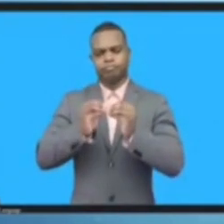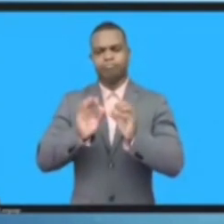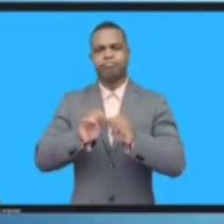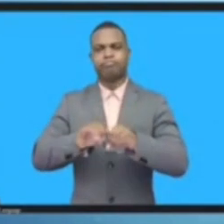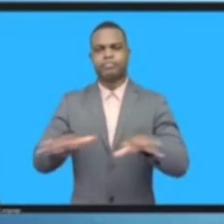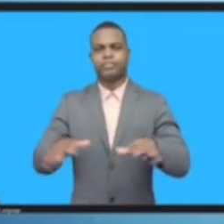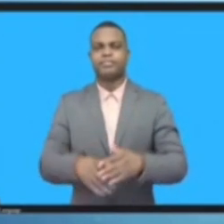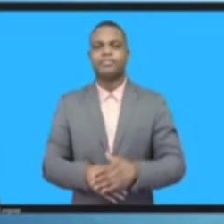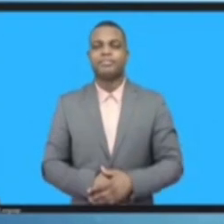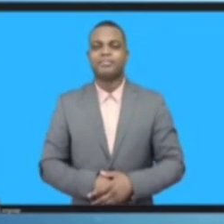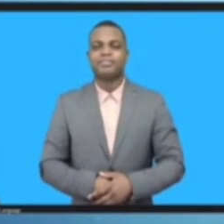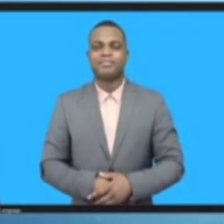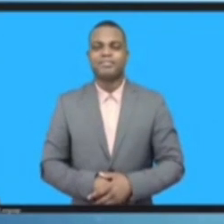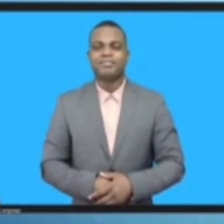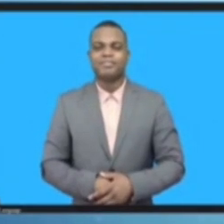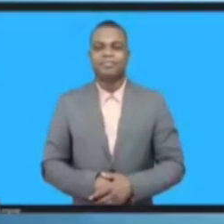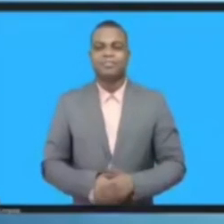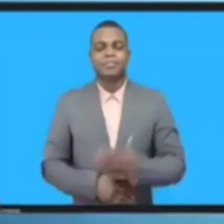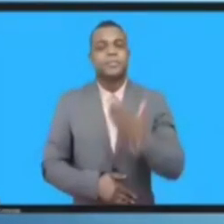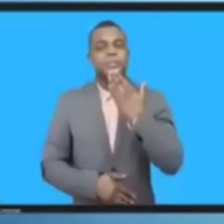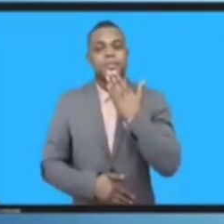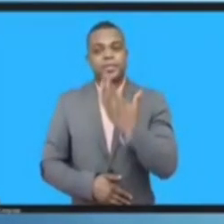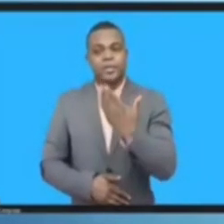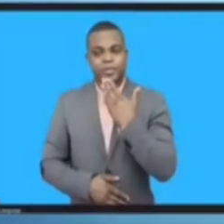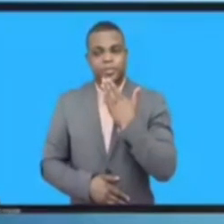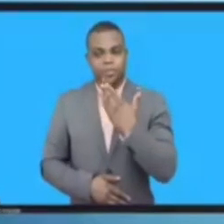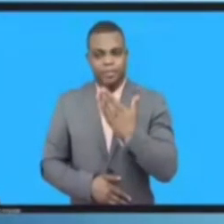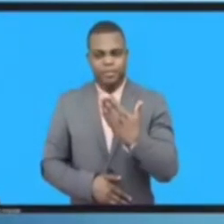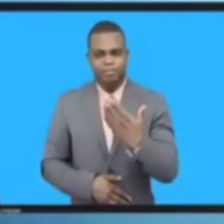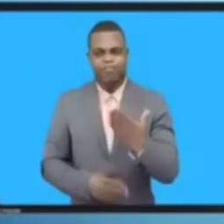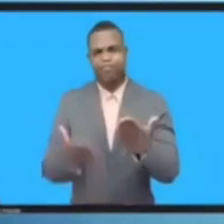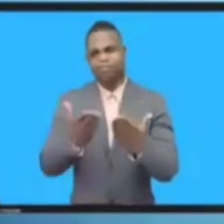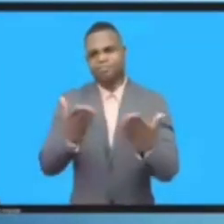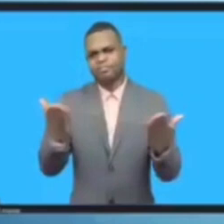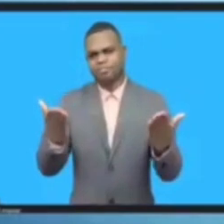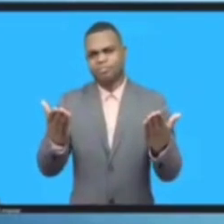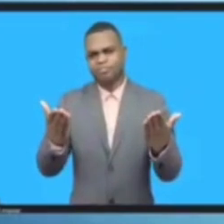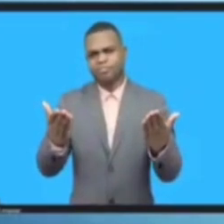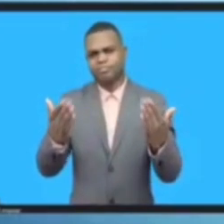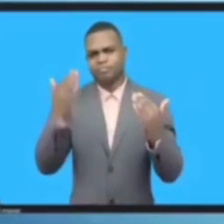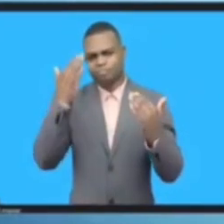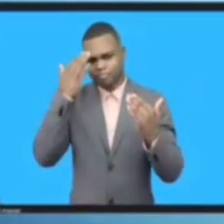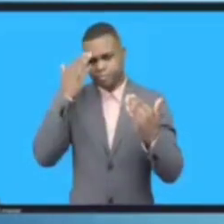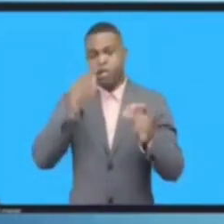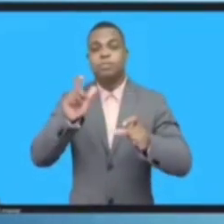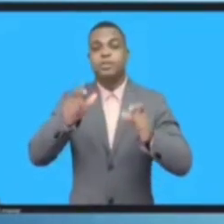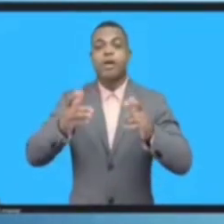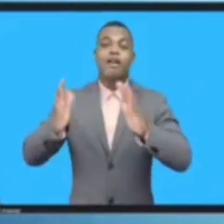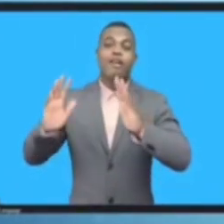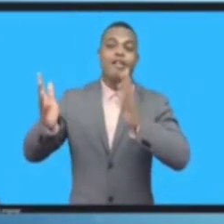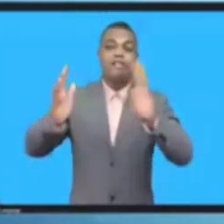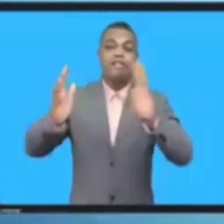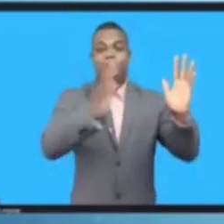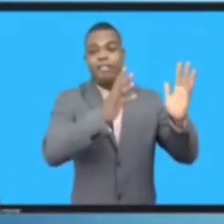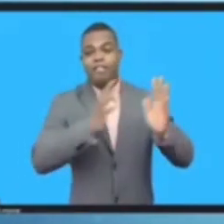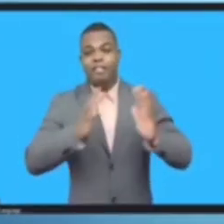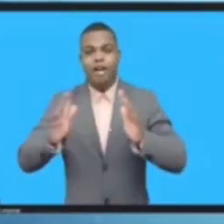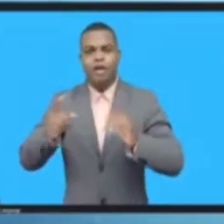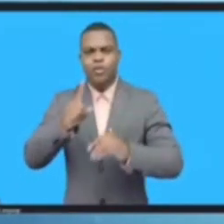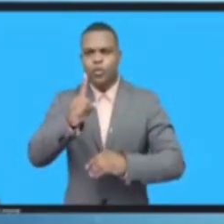Vous savez que lorsqu'on applaudit quelqu'un qui n'a pas encore pris la parole, eh bien, ça vous donne